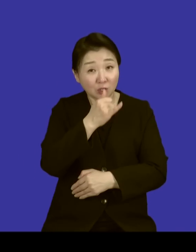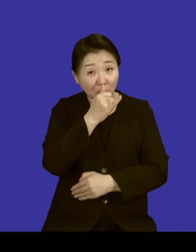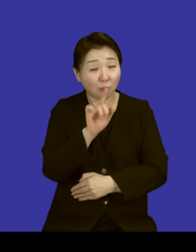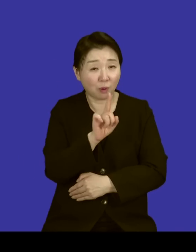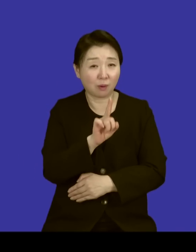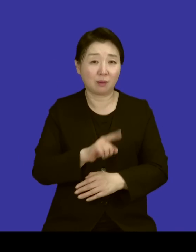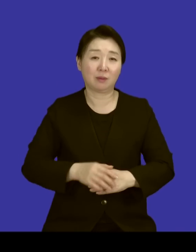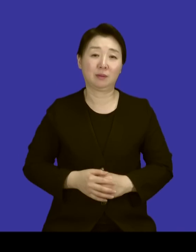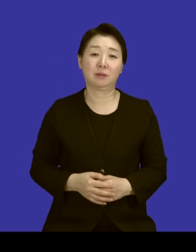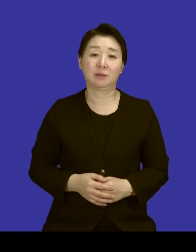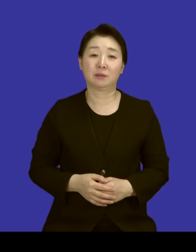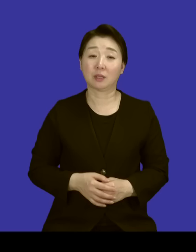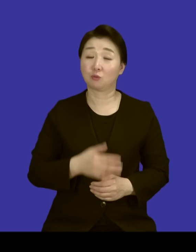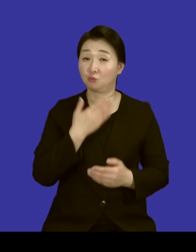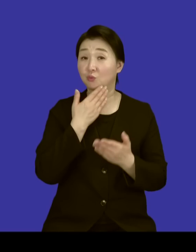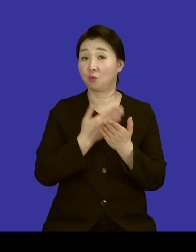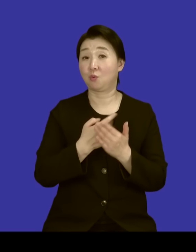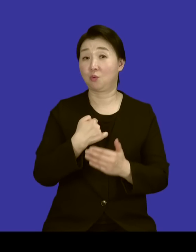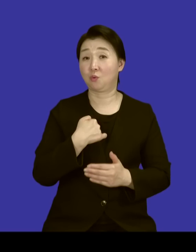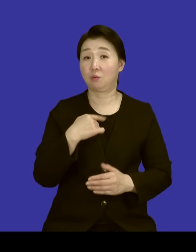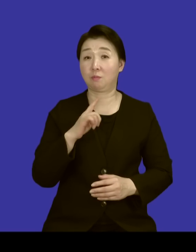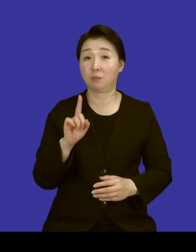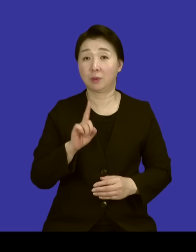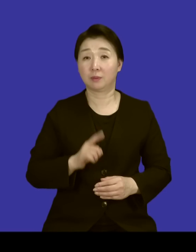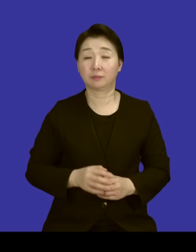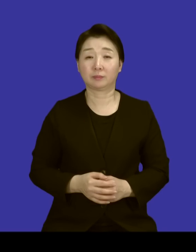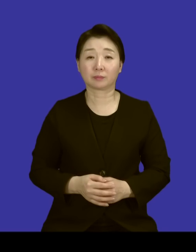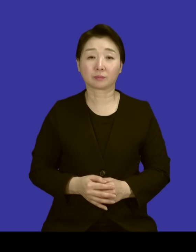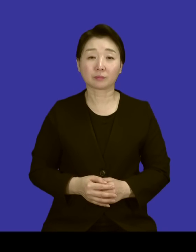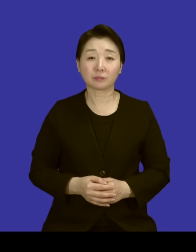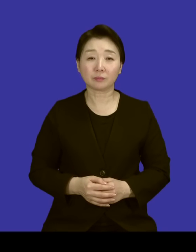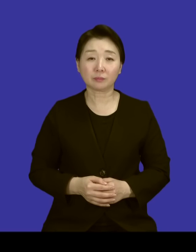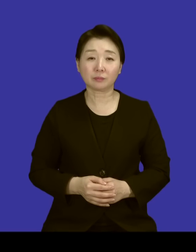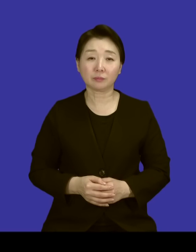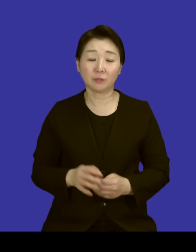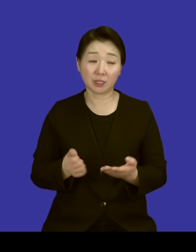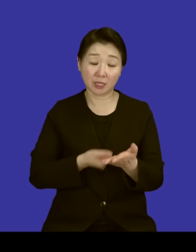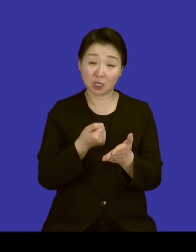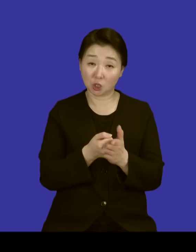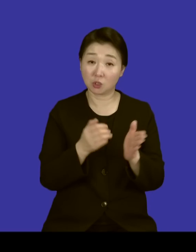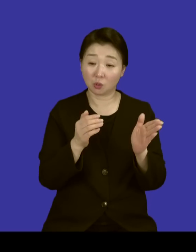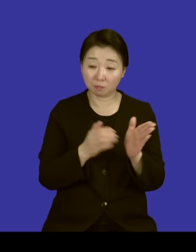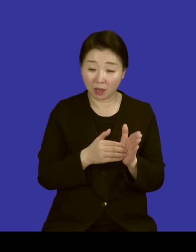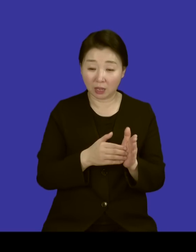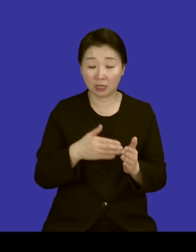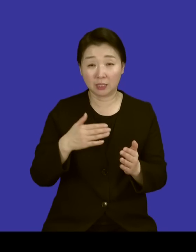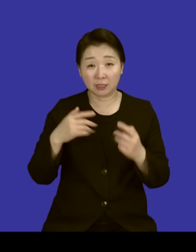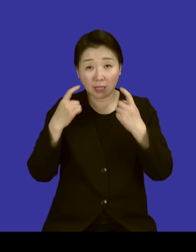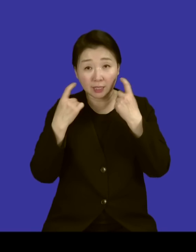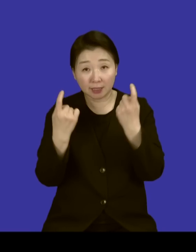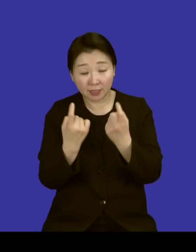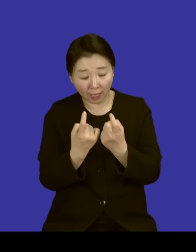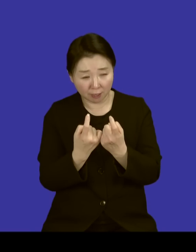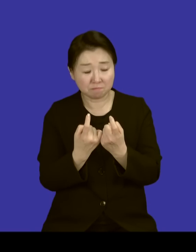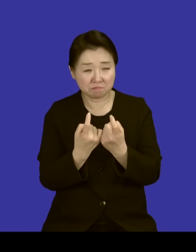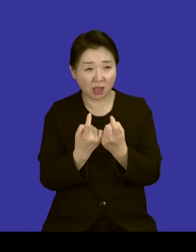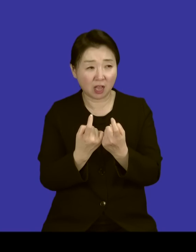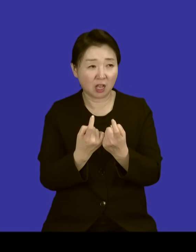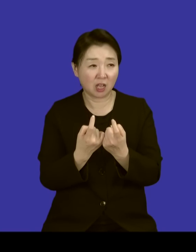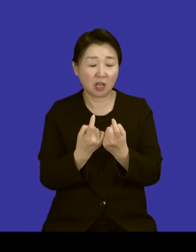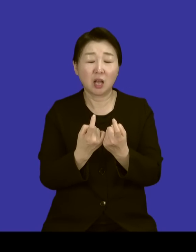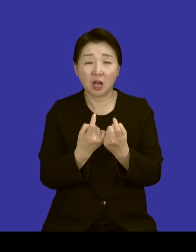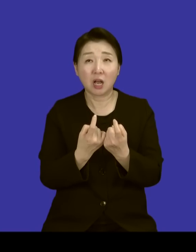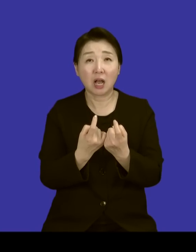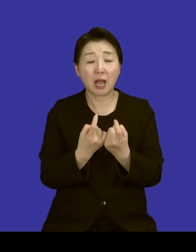굉장히 중요한 부분이었거든요. 네네. 그래서 제가 사실은 결정을 하고 이 모든 것들이 내 개인적인 인위적인 결정일 수 있다는